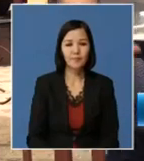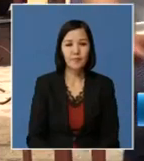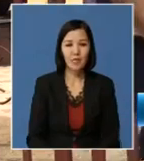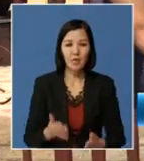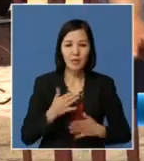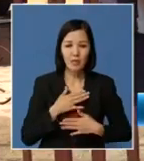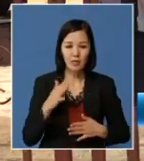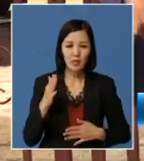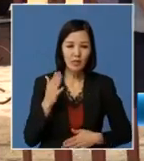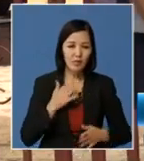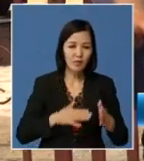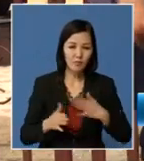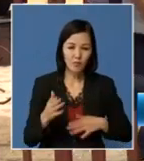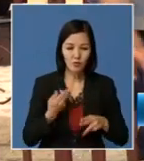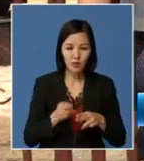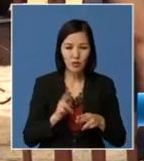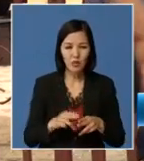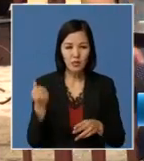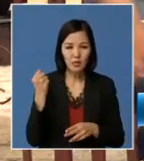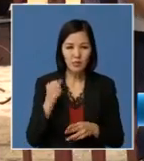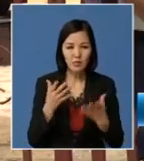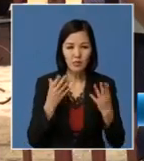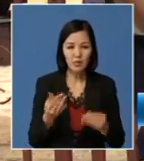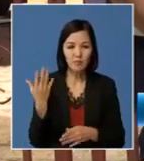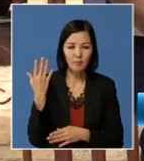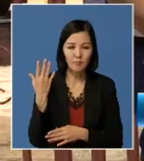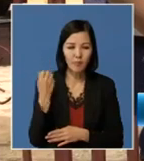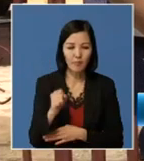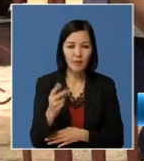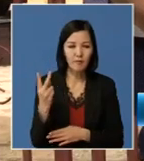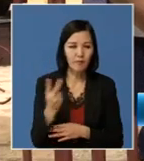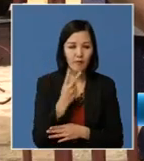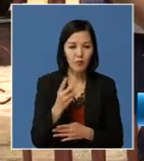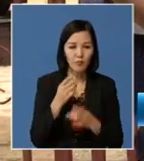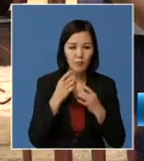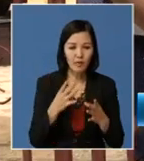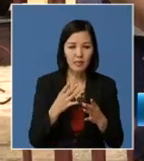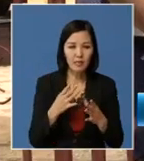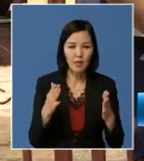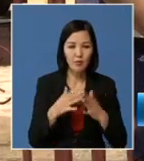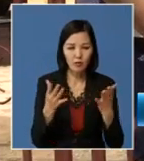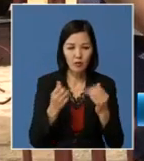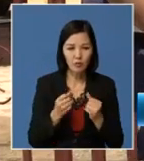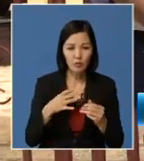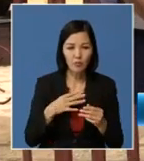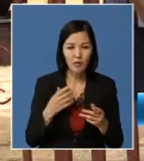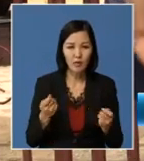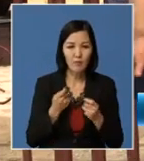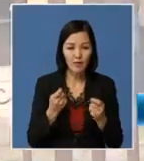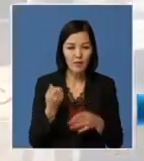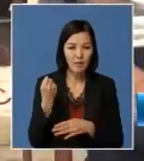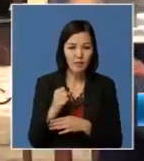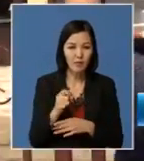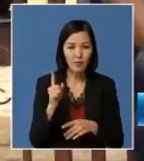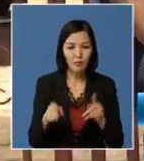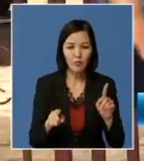Нашей радости нет предела. День Победы ознаменовался для нас двойным праздником. Мы получили дом. Это наша маленькая победа. Раньше приходилось ютиться то